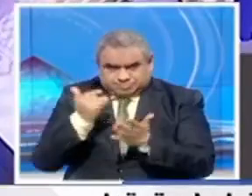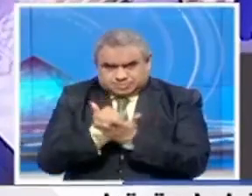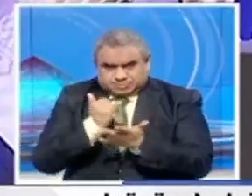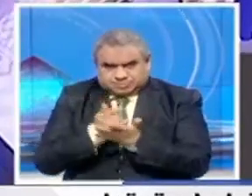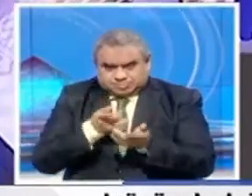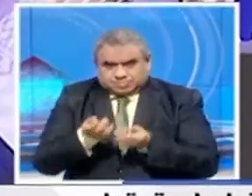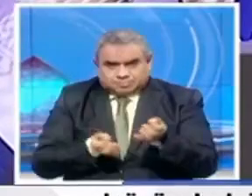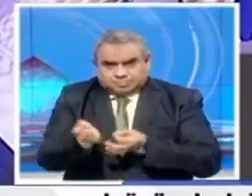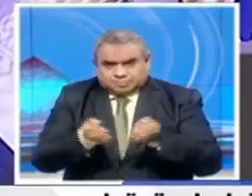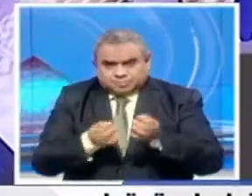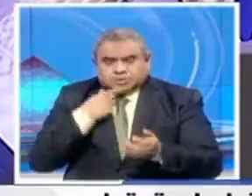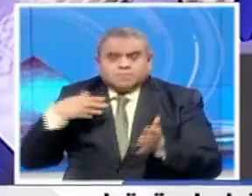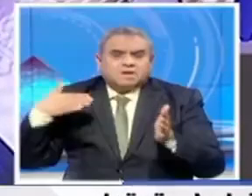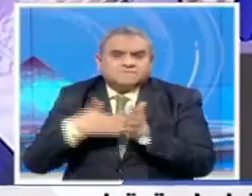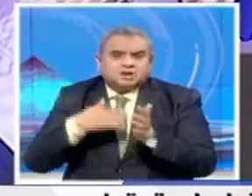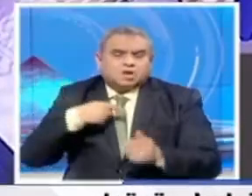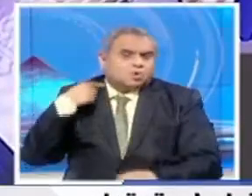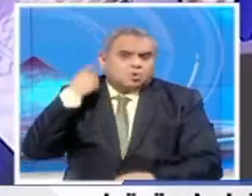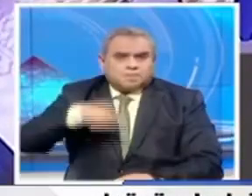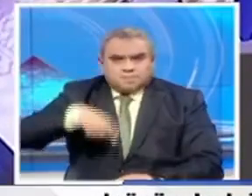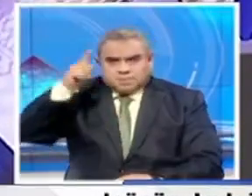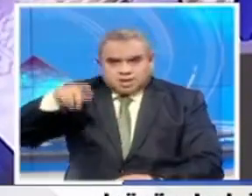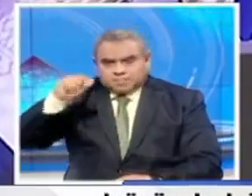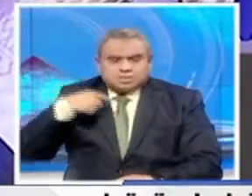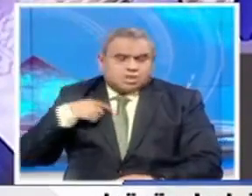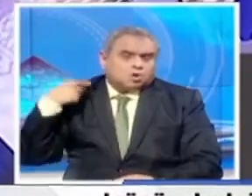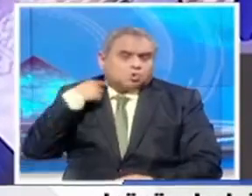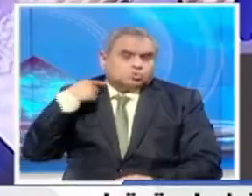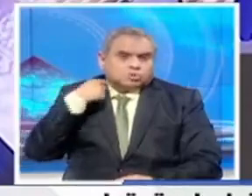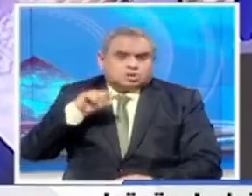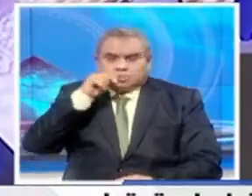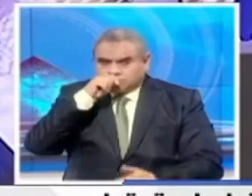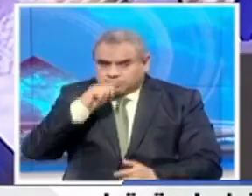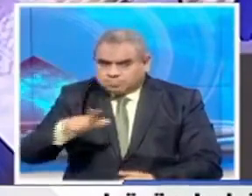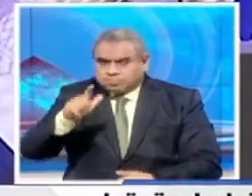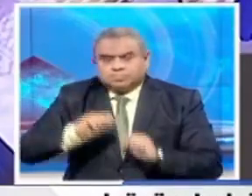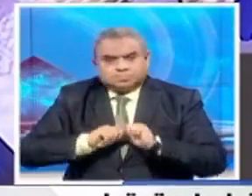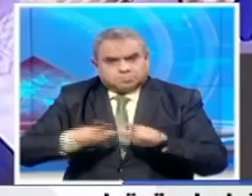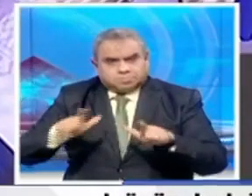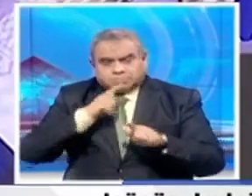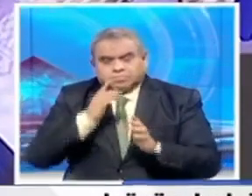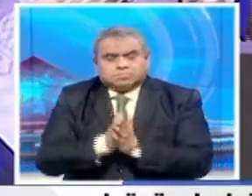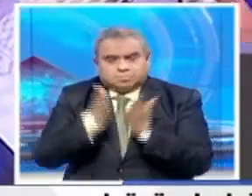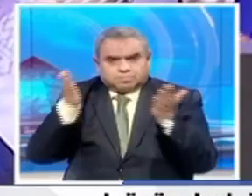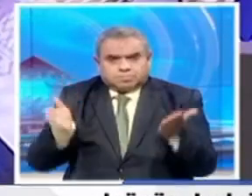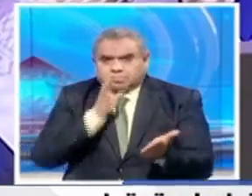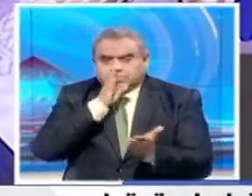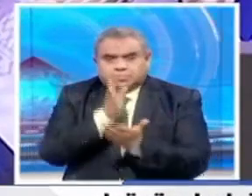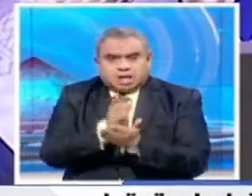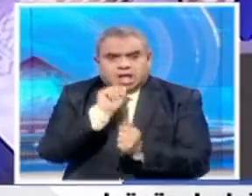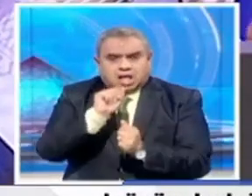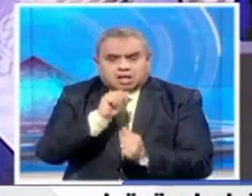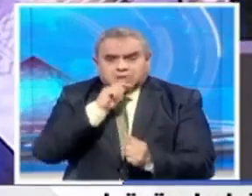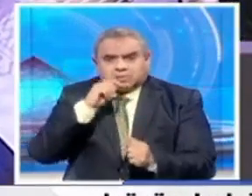المصرية، أنتوا بتظلموا القياس. أنا بتكلم بصراحة يعني، إذا كنت هيبقى القياس بتاعنا إن إحنا